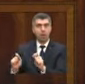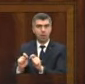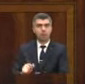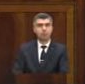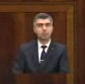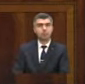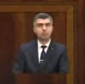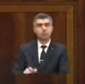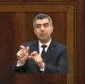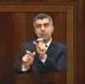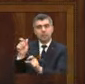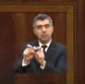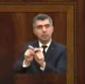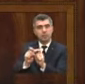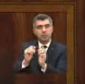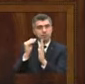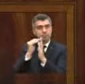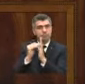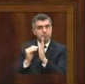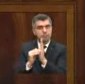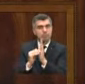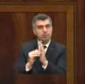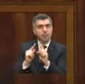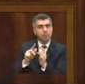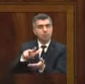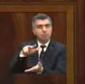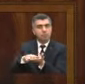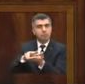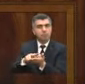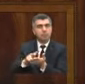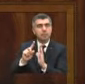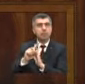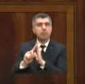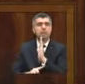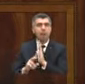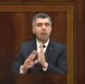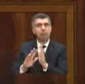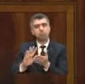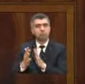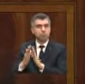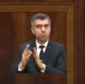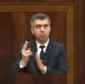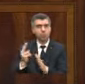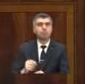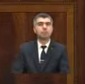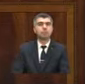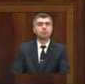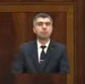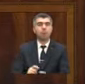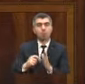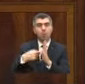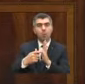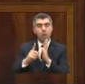وحسب الفئات المهنية بطبيعة الحال، تمت المصادقة منذ أسبوعين تقريبا على مشروع المرسوم الخاص